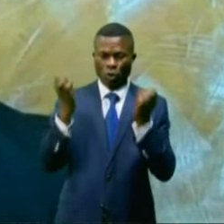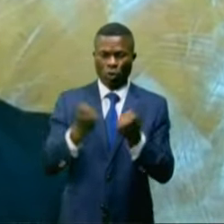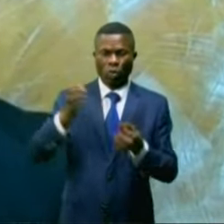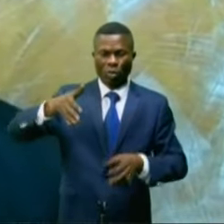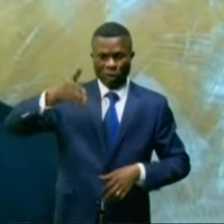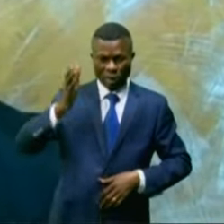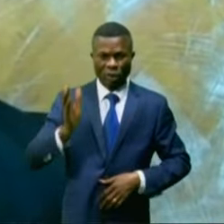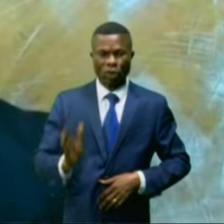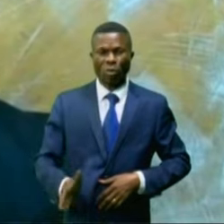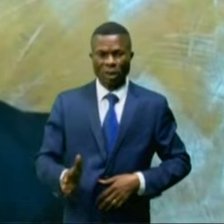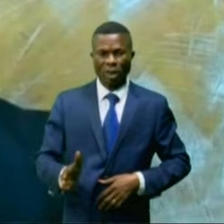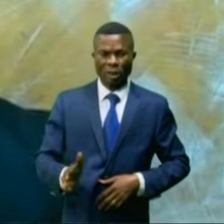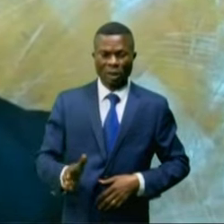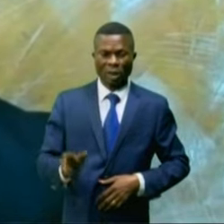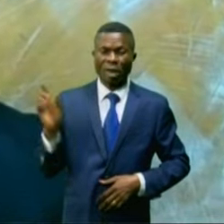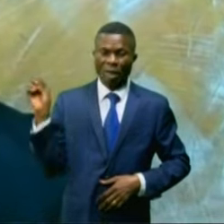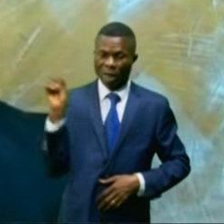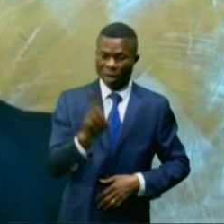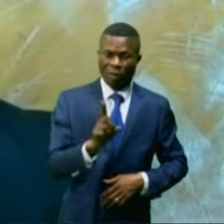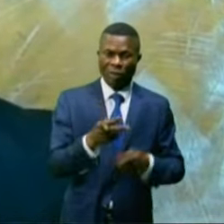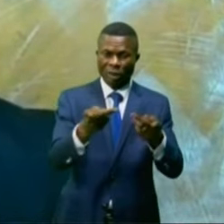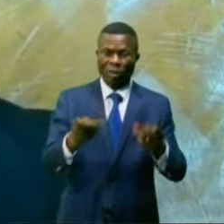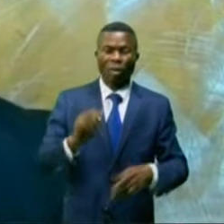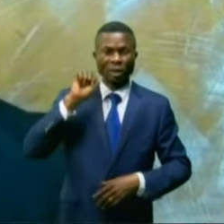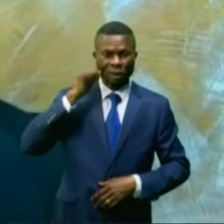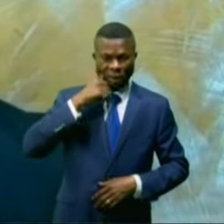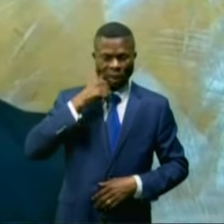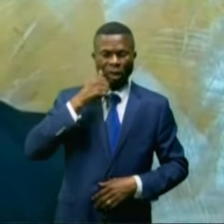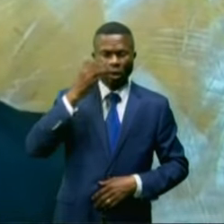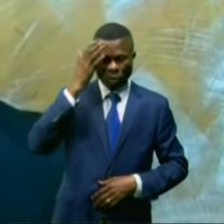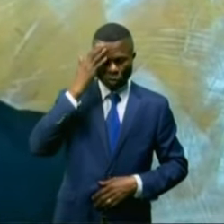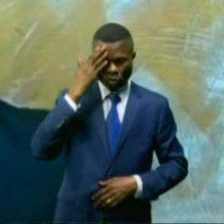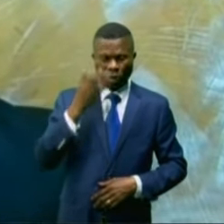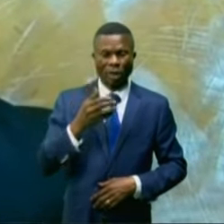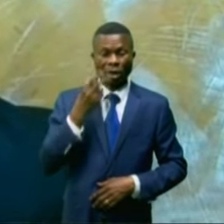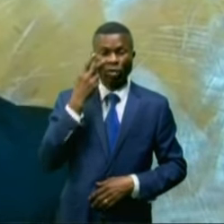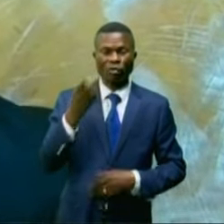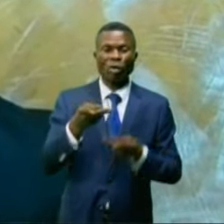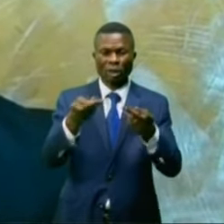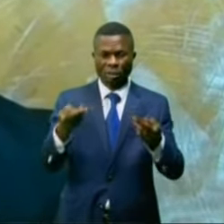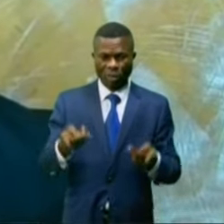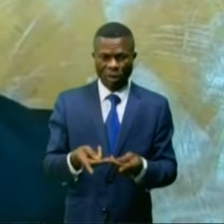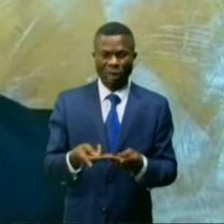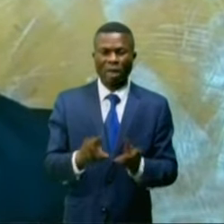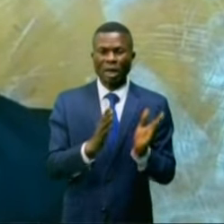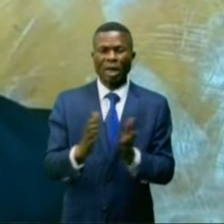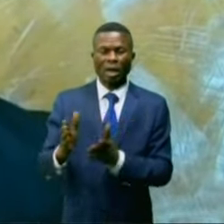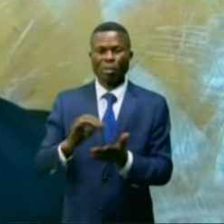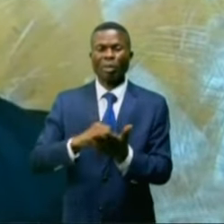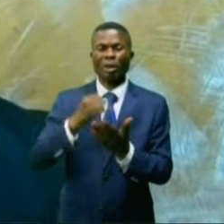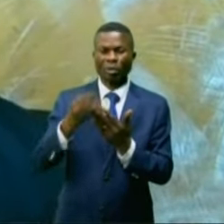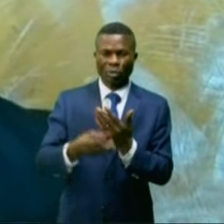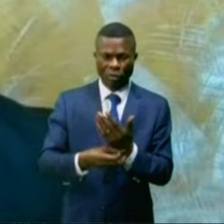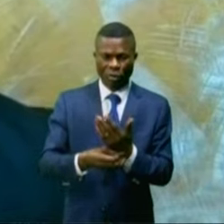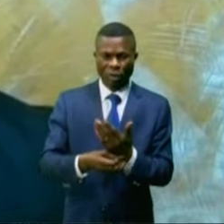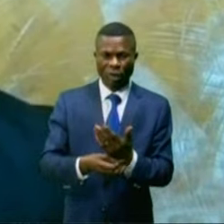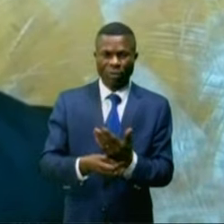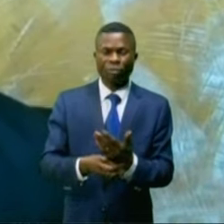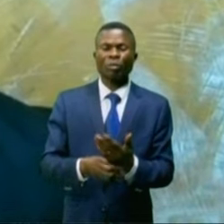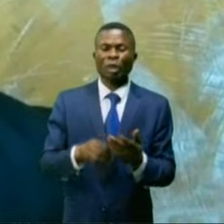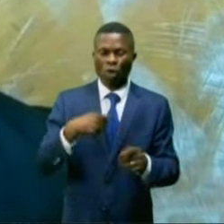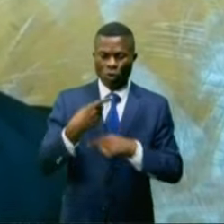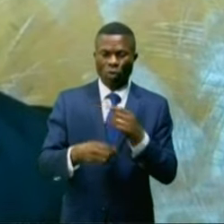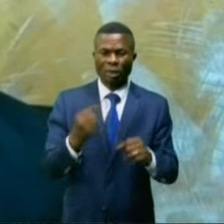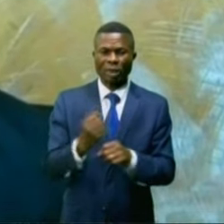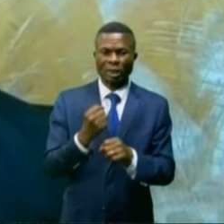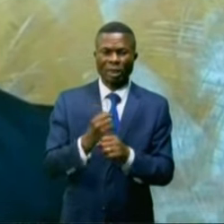d'experts va descendre dès demain déjà sur le terrain pour prélever les données afin de pouvoir ficeler le